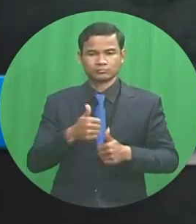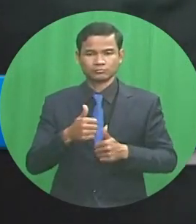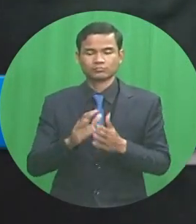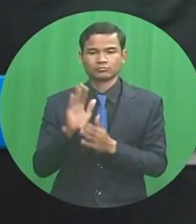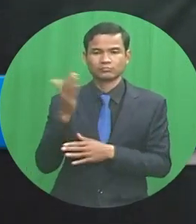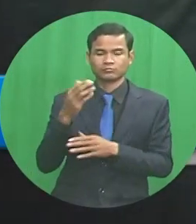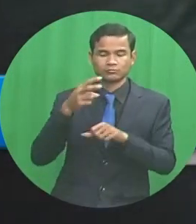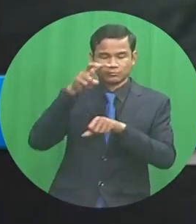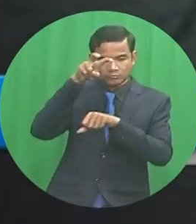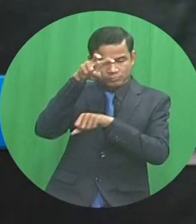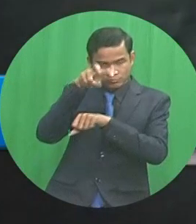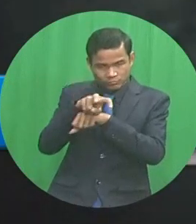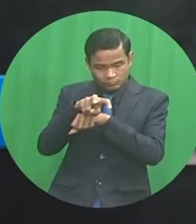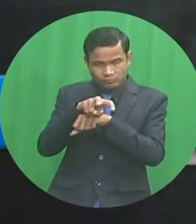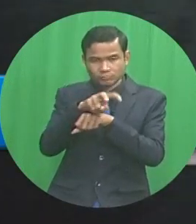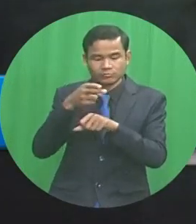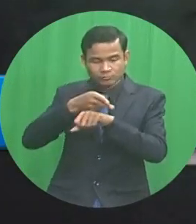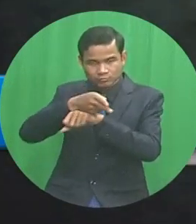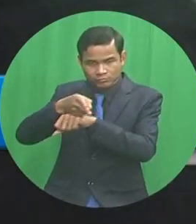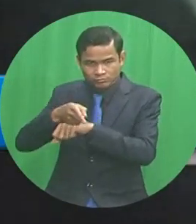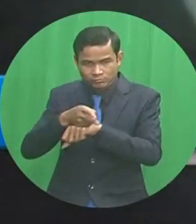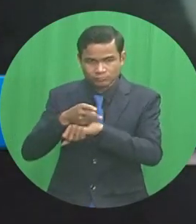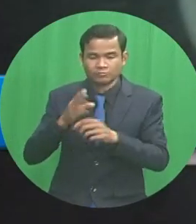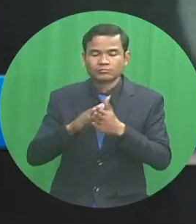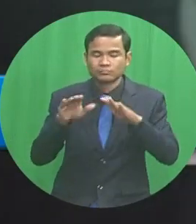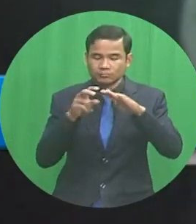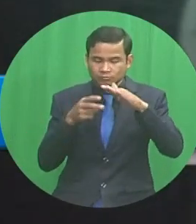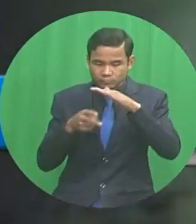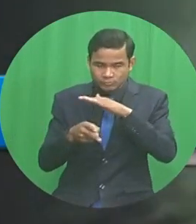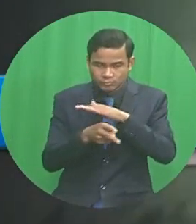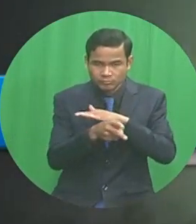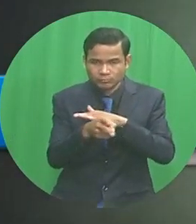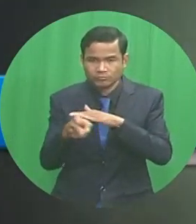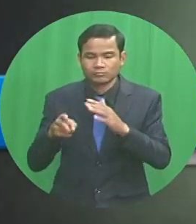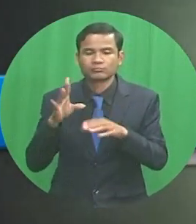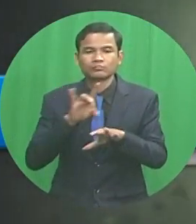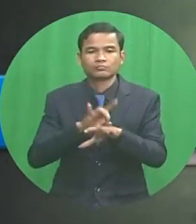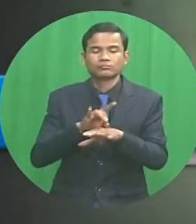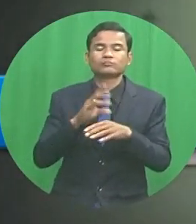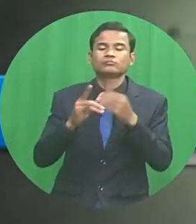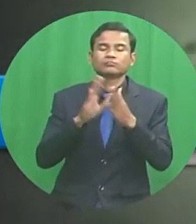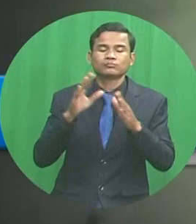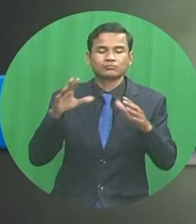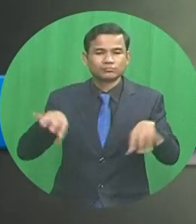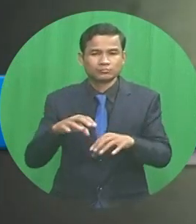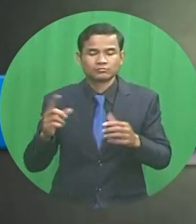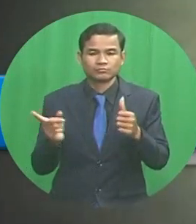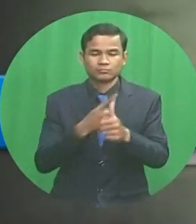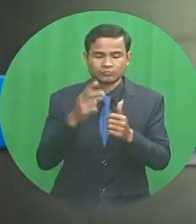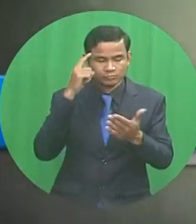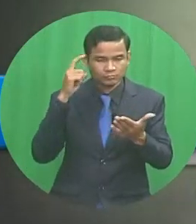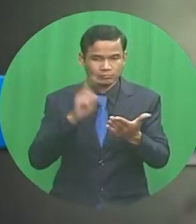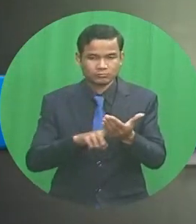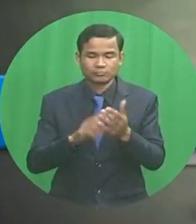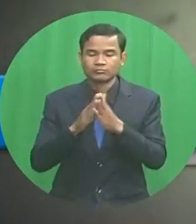កាមេរ៉ាជ្រមុជទឹកដែលដឹកនាំដោយលោក Robert Ballard បេសកកម្មនេះត្រូវបានគេកត់សម្គាល់ជាលើកដំបូងដែលក្រសែភ្